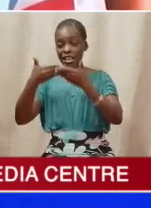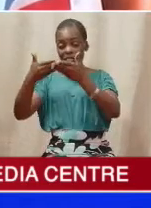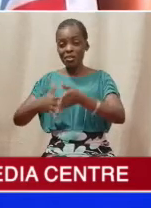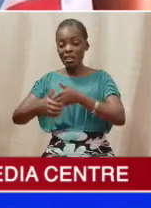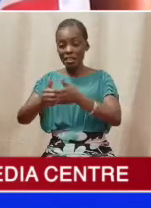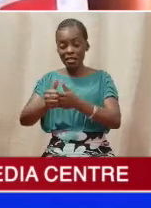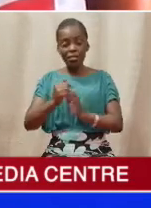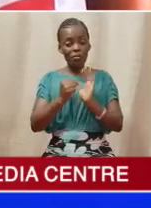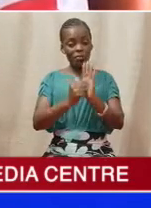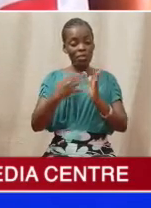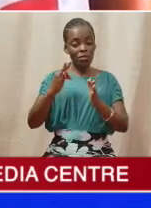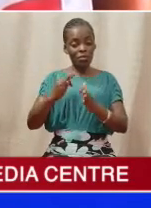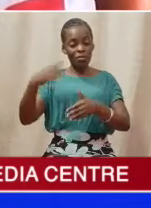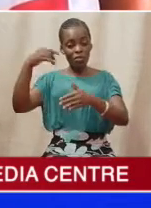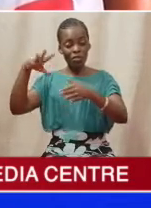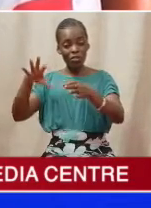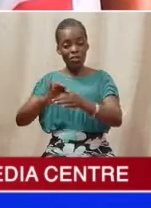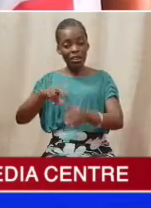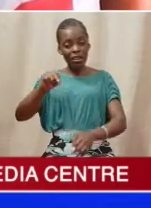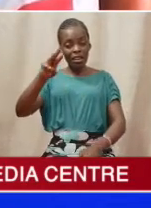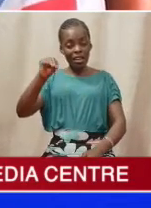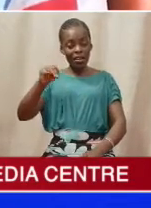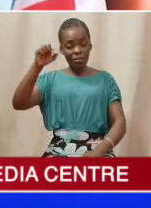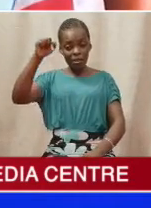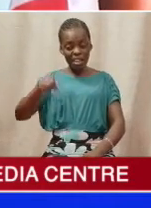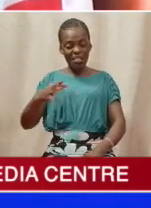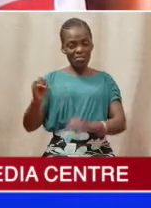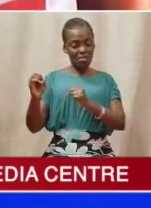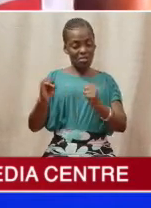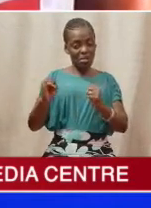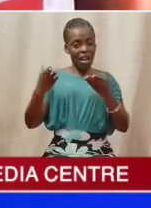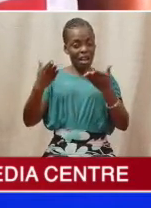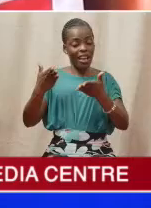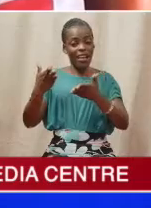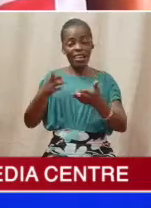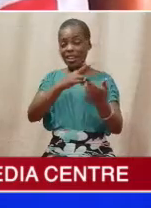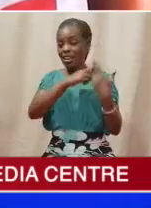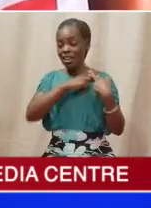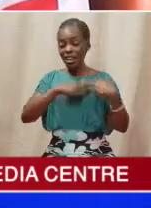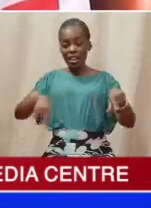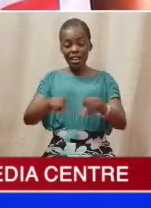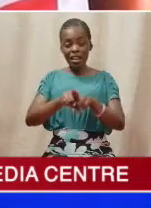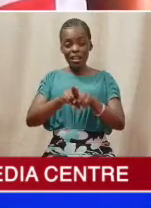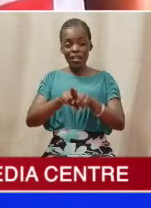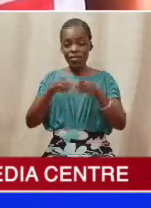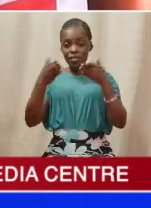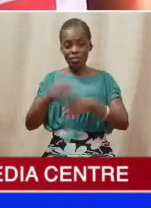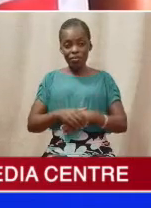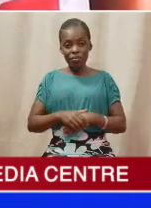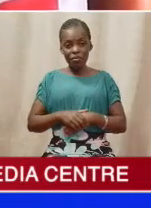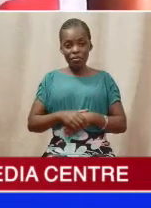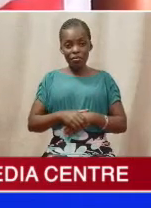mu NRM olwaleero oba olina amaanyi n'obuyinza ng'oyo abadde mu NRM